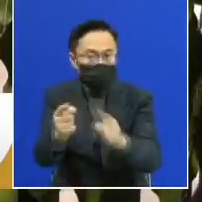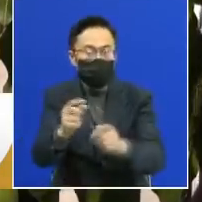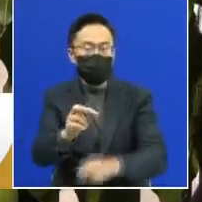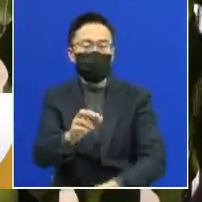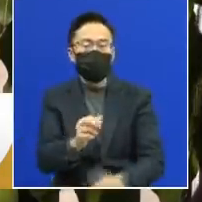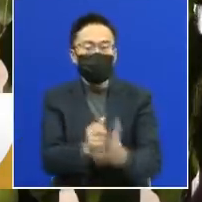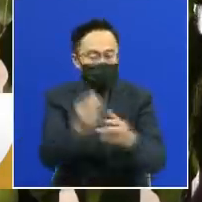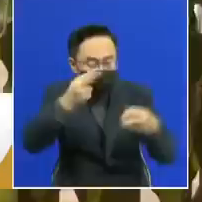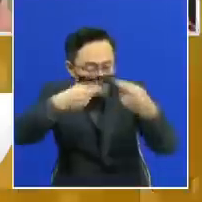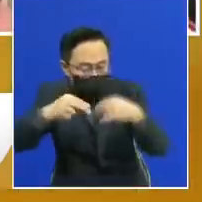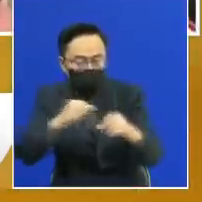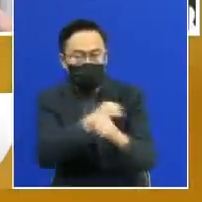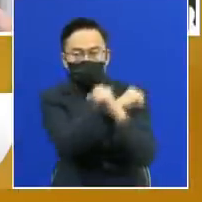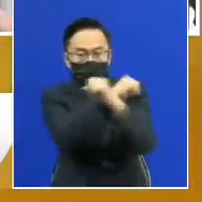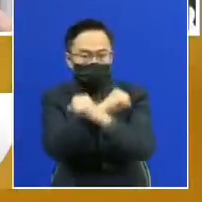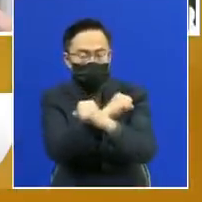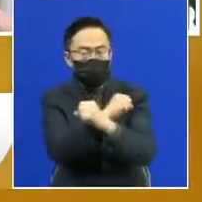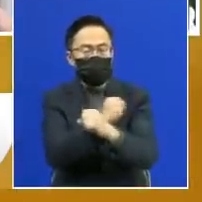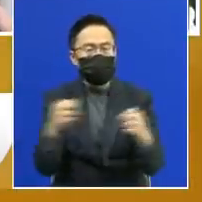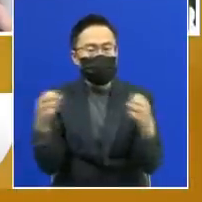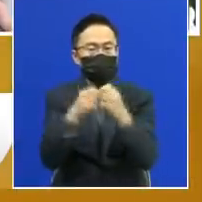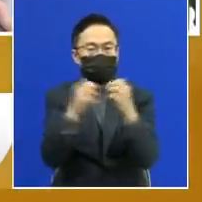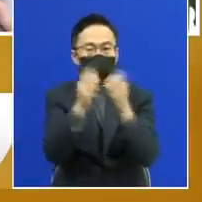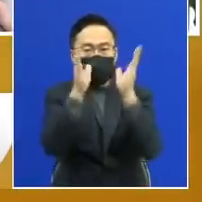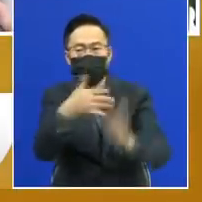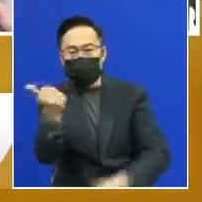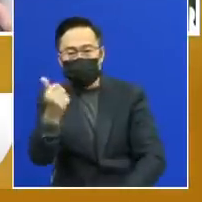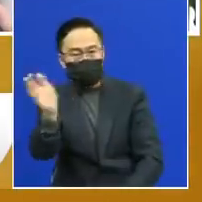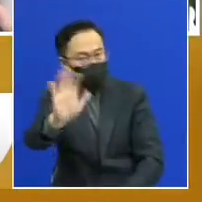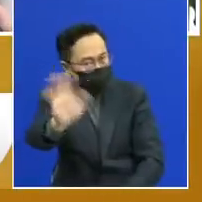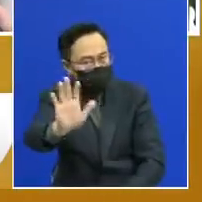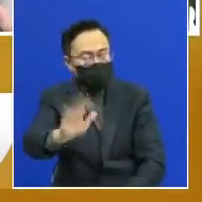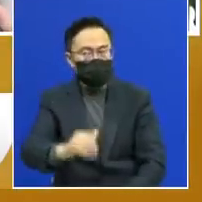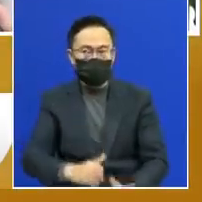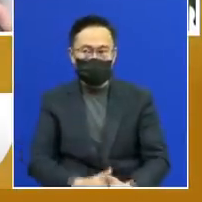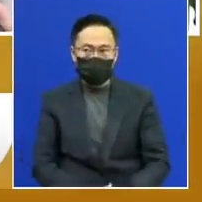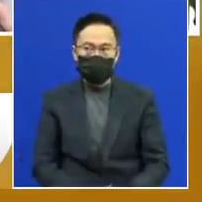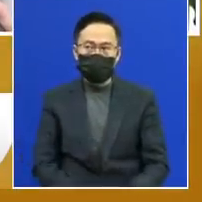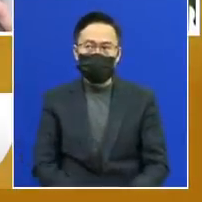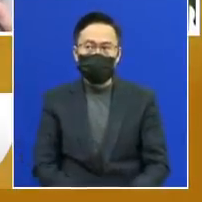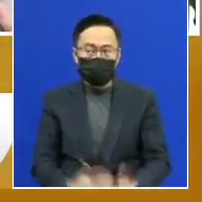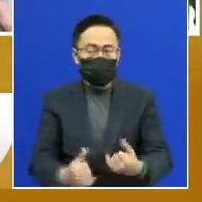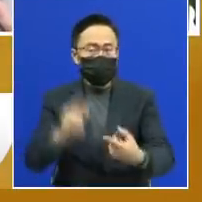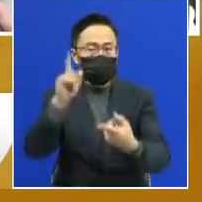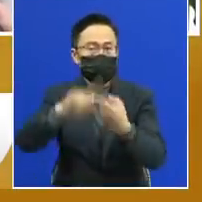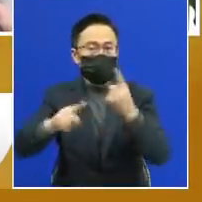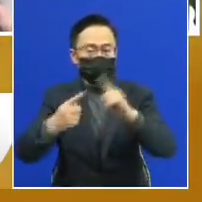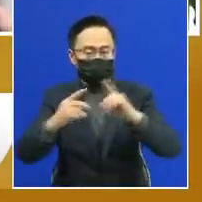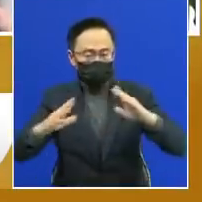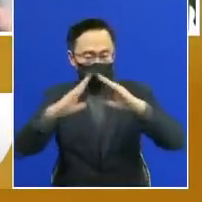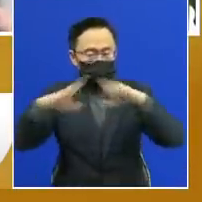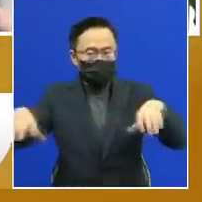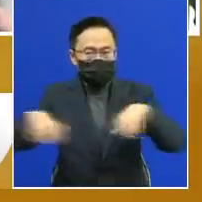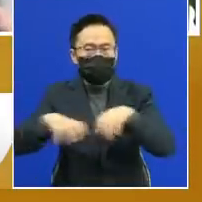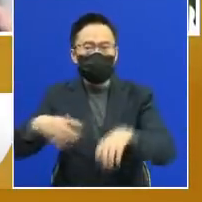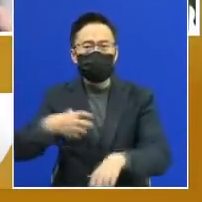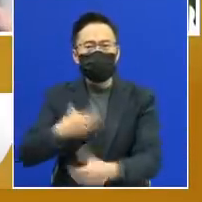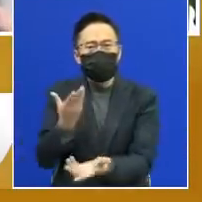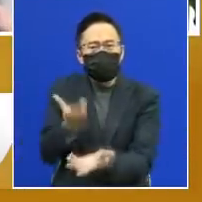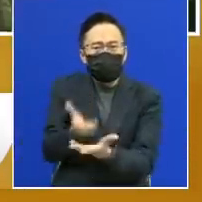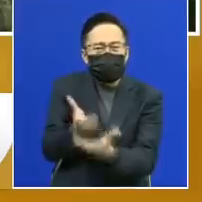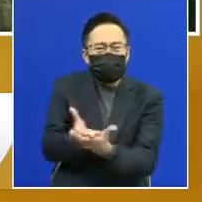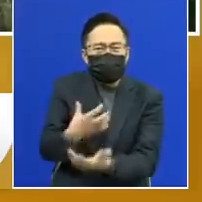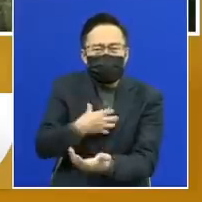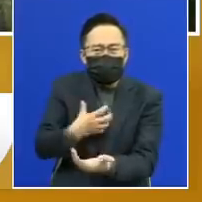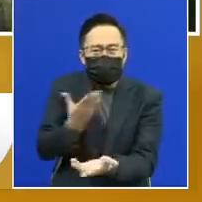าเขาให้ดีๆค่ะ นี่ค่ะในมุมคุณหยกเจ้าของรถเนี่ยก็บอกว่าจริงๆแล้วเป็นเพื่อนบ้านกันเนี่ยคือเขาก็ไม่ได้ต้องการเงินอะ